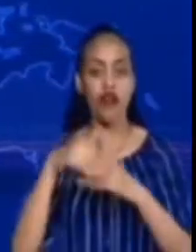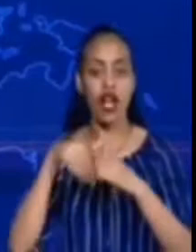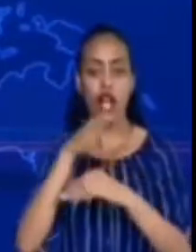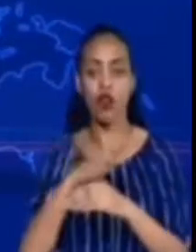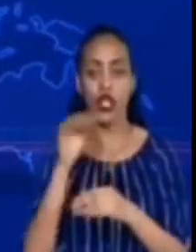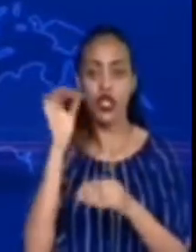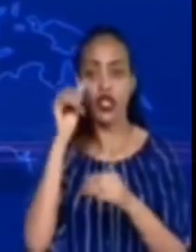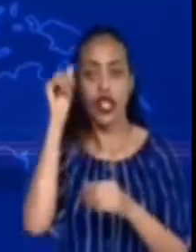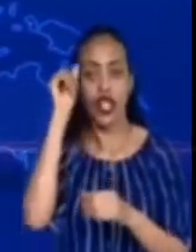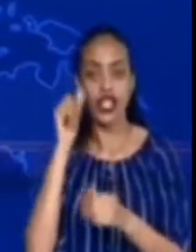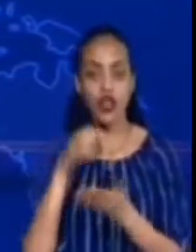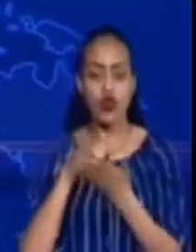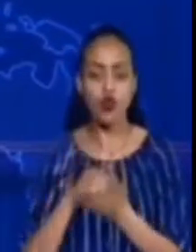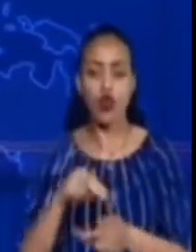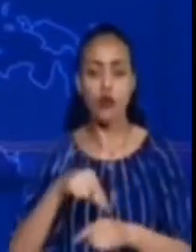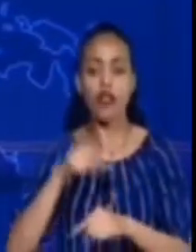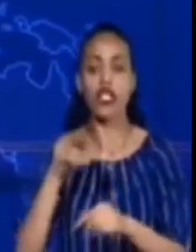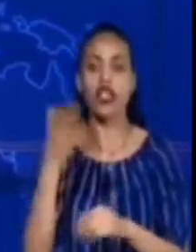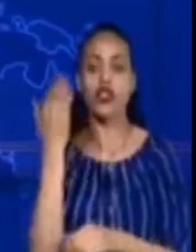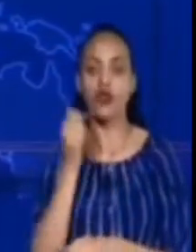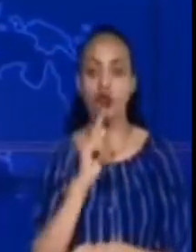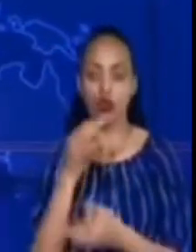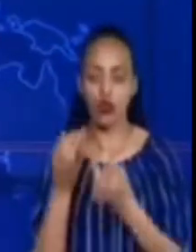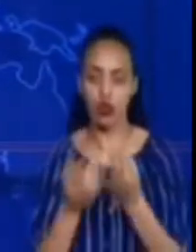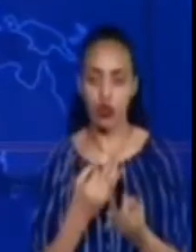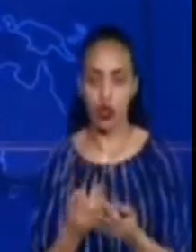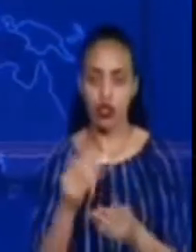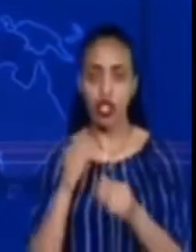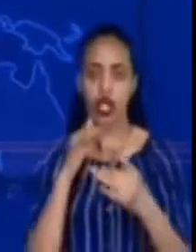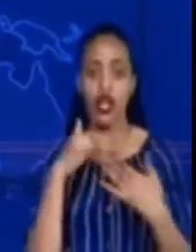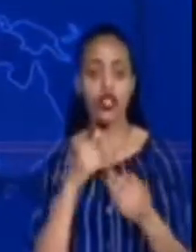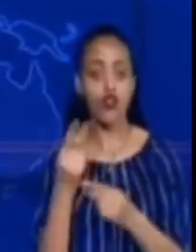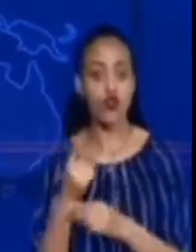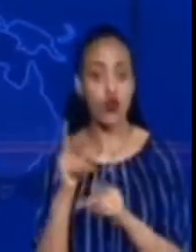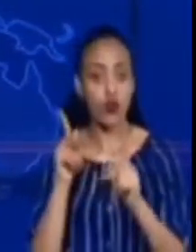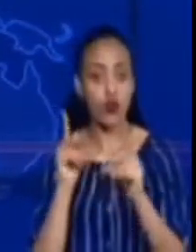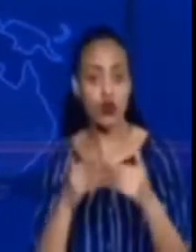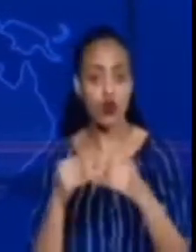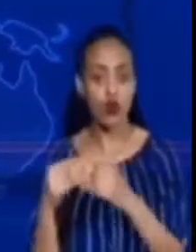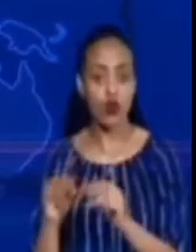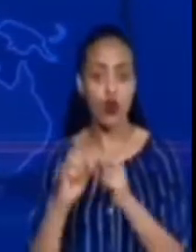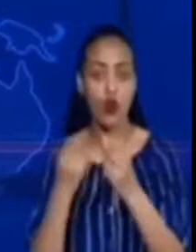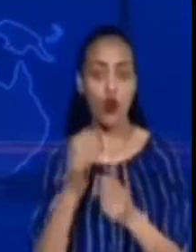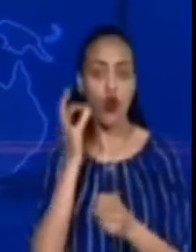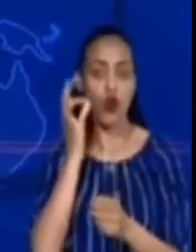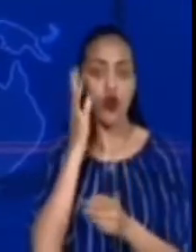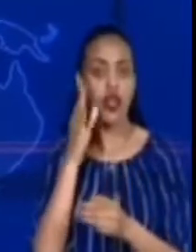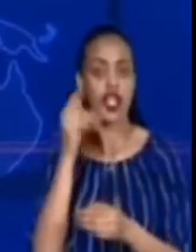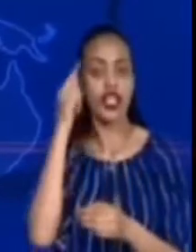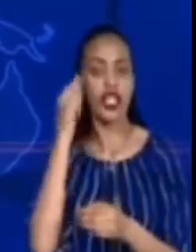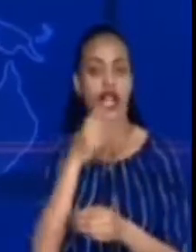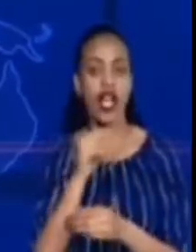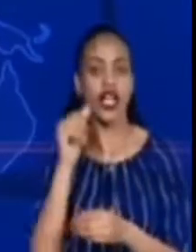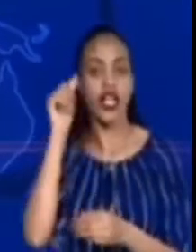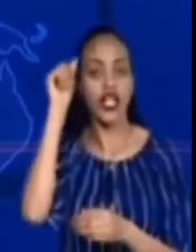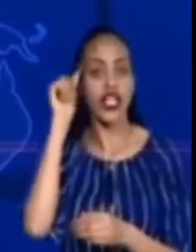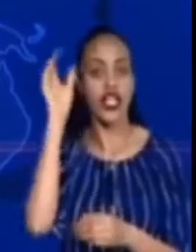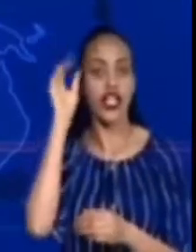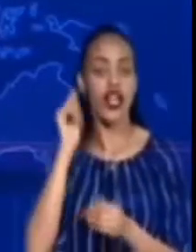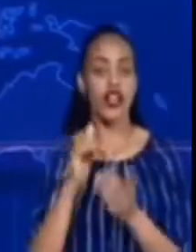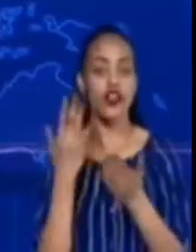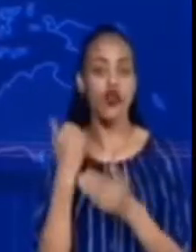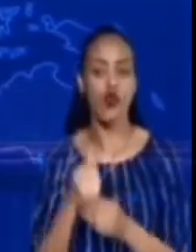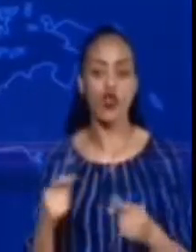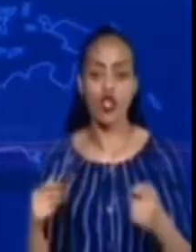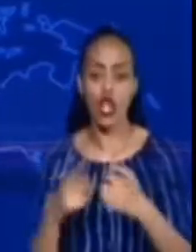አንተካቸውም አንድ ኡስታዝ ከሚሞት 2000 መመም ይሞት ይሻላል እኔንም ጨምሮ አንድ ኡስታዝ